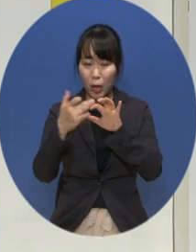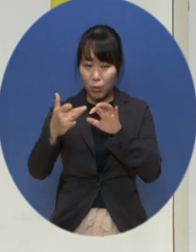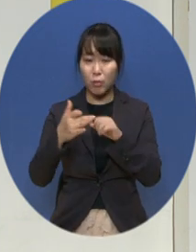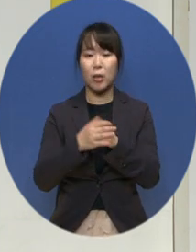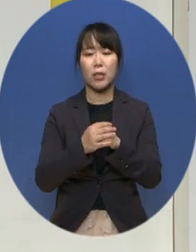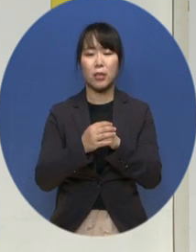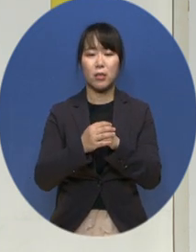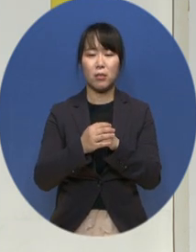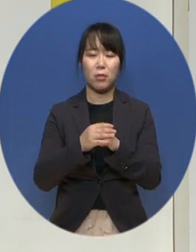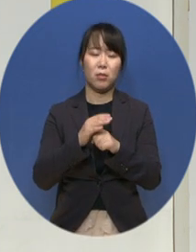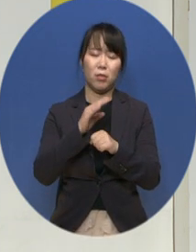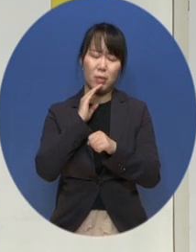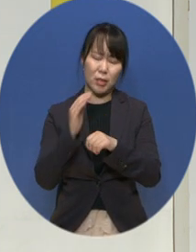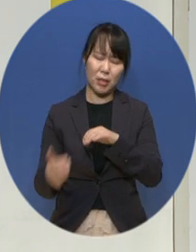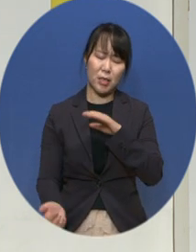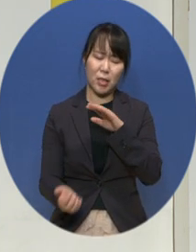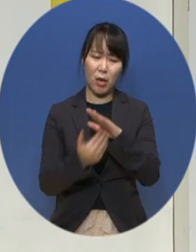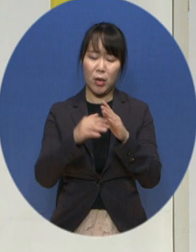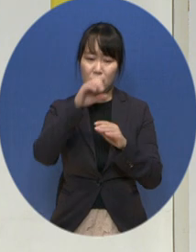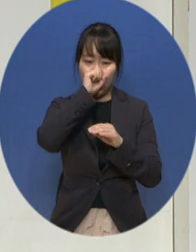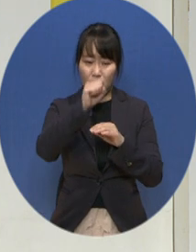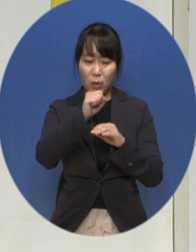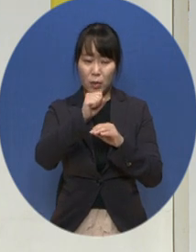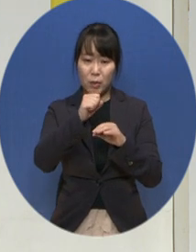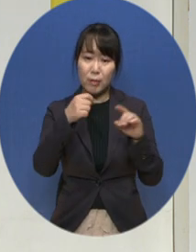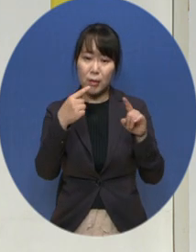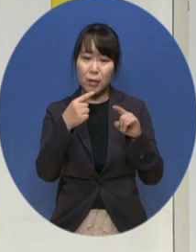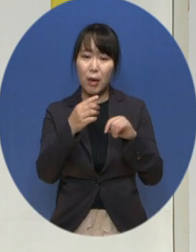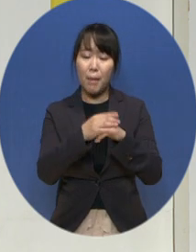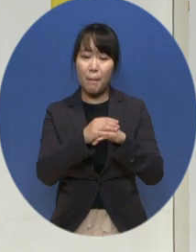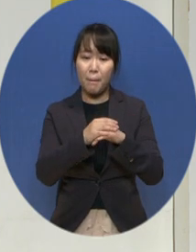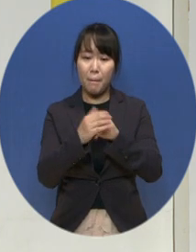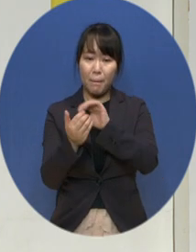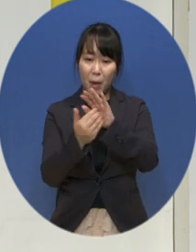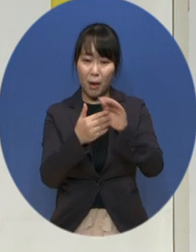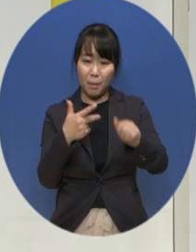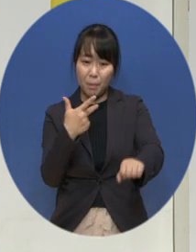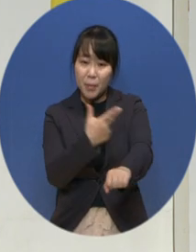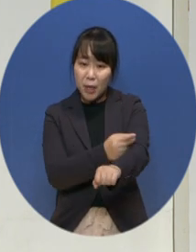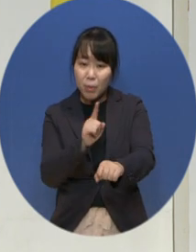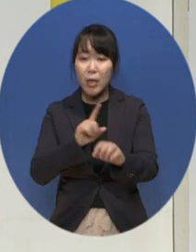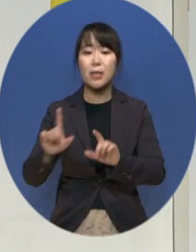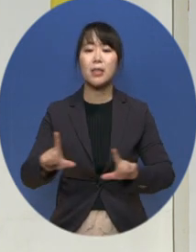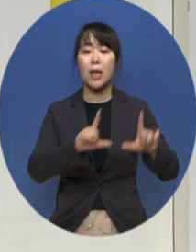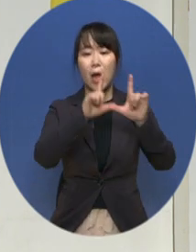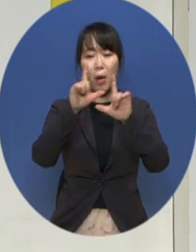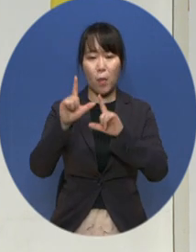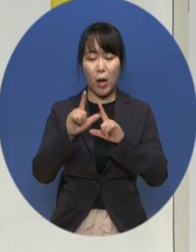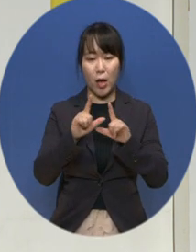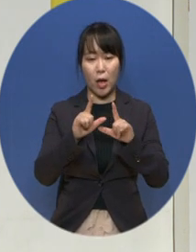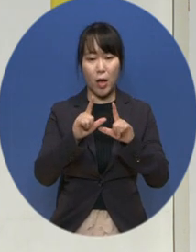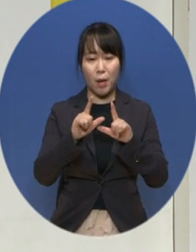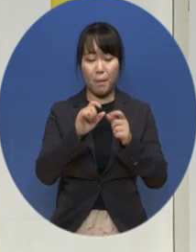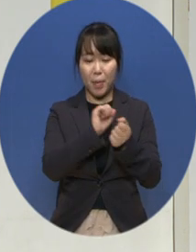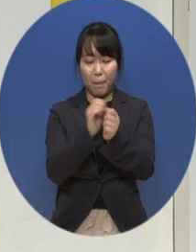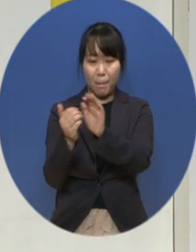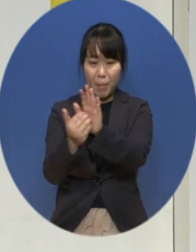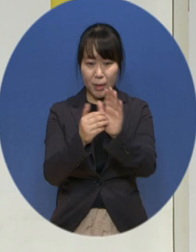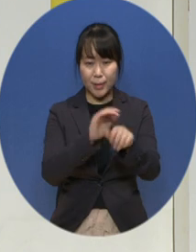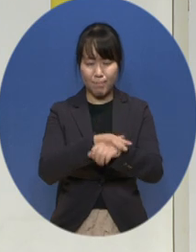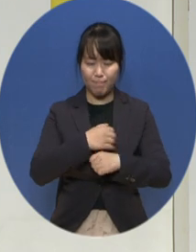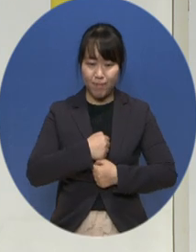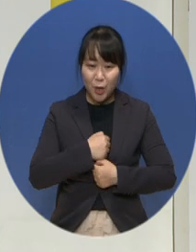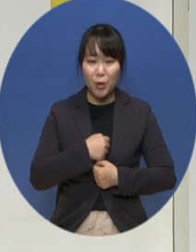최대의 그 최소 4 백씨는 에 생활 규칙을 철저히 지켜라 그리고